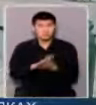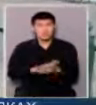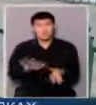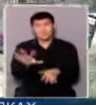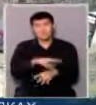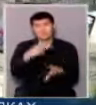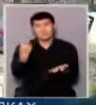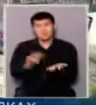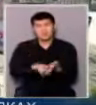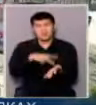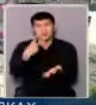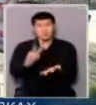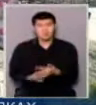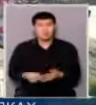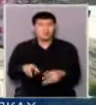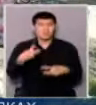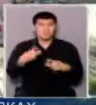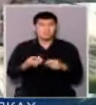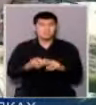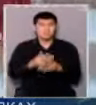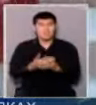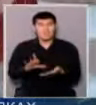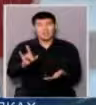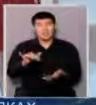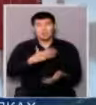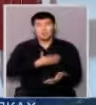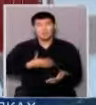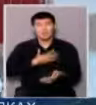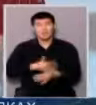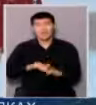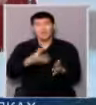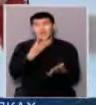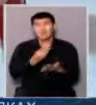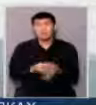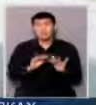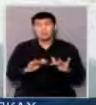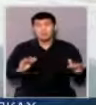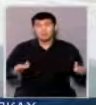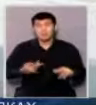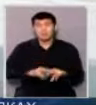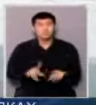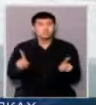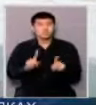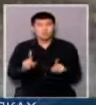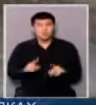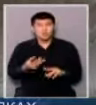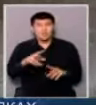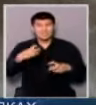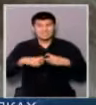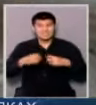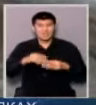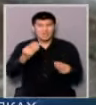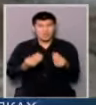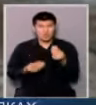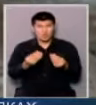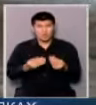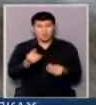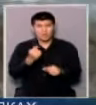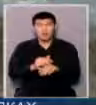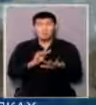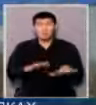все падают. Десятки родителей, таких как Рауля, беспокоятся за своих детей. Опасаются, что из-за сломанных игровых